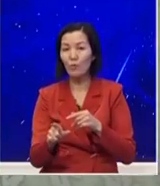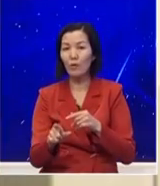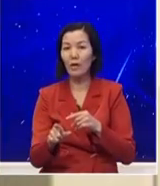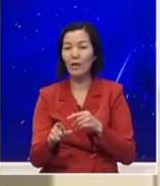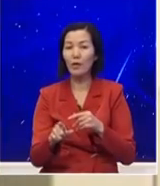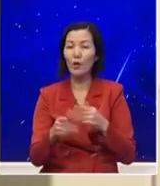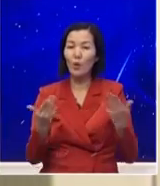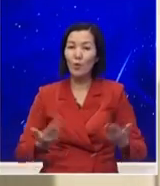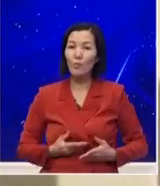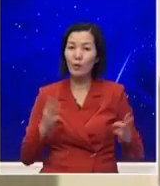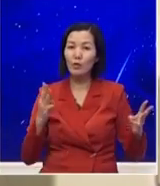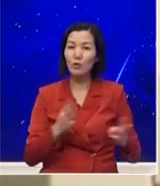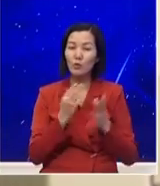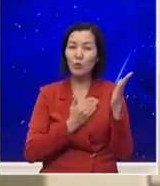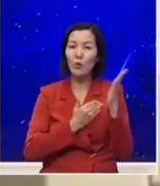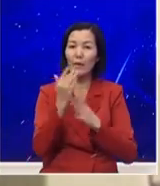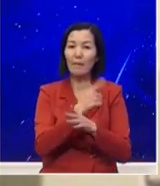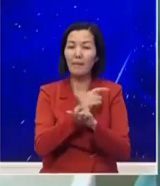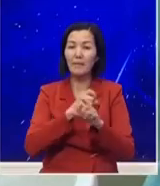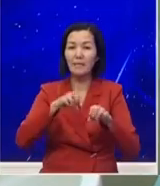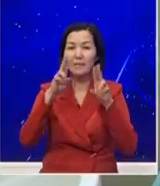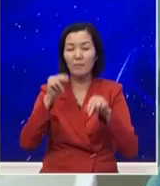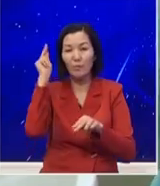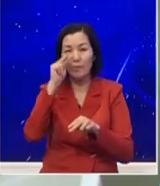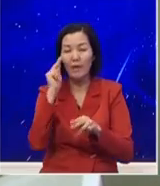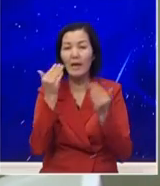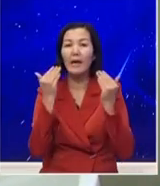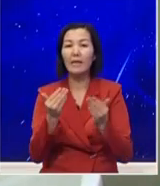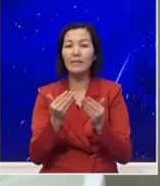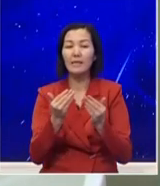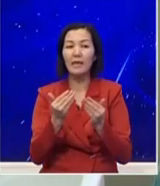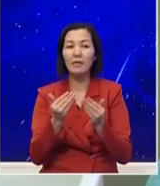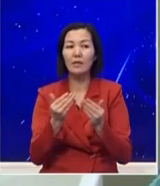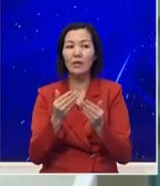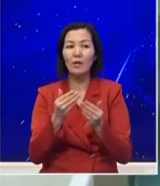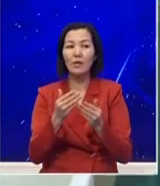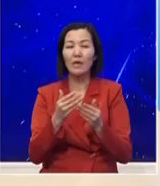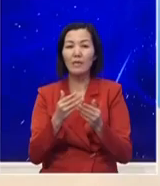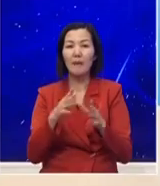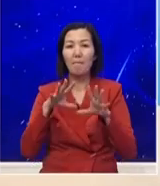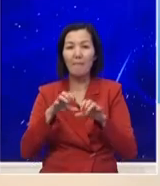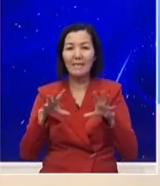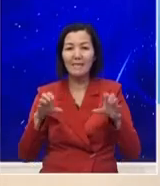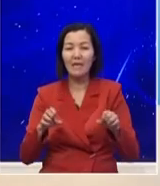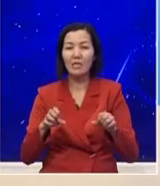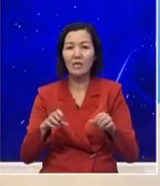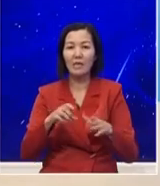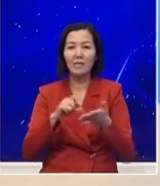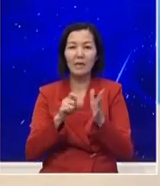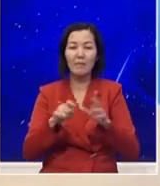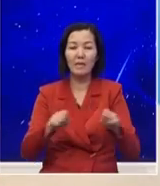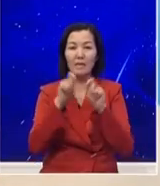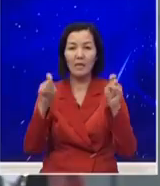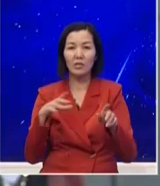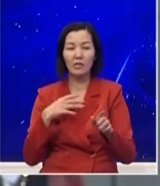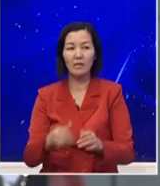құлшынысы жоғары. Медицина мамандығын меңгерген оқыған тоқығанын қазір кәдеге жаратып отыр. Аудан орталығынан массаж кабинетін